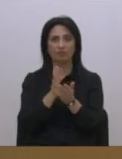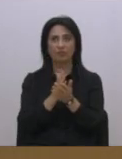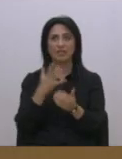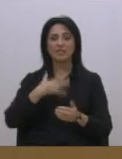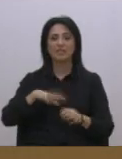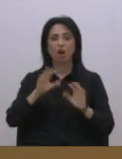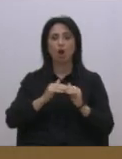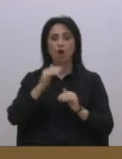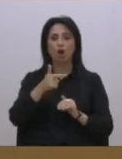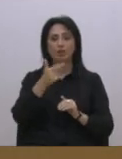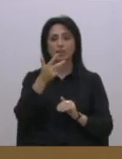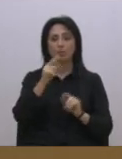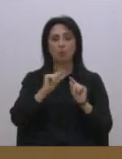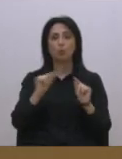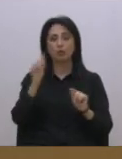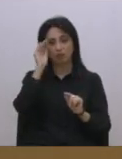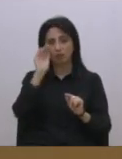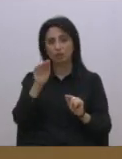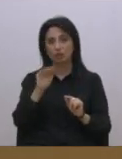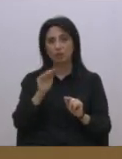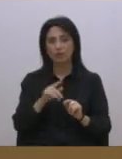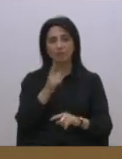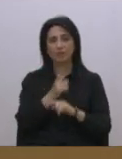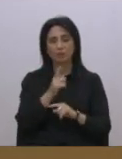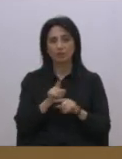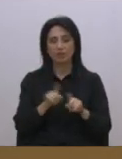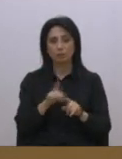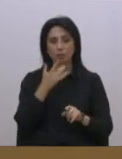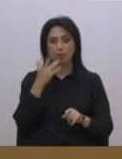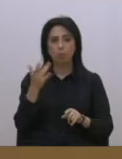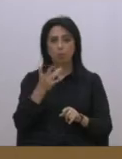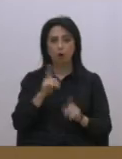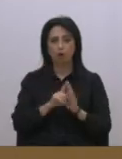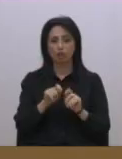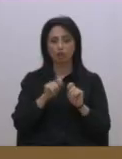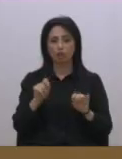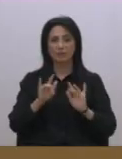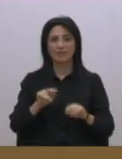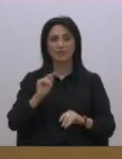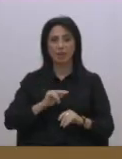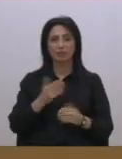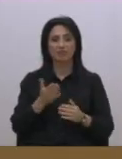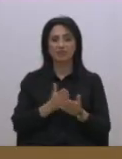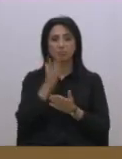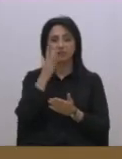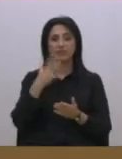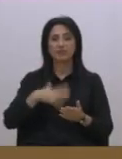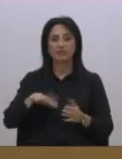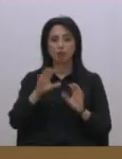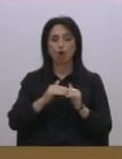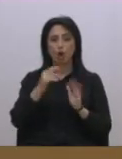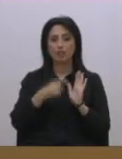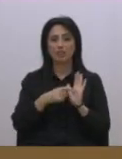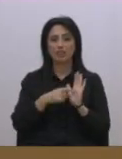საქართველოს კონსტიტუციის 23 მუხლს. დაუშვებელია ისეთი პოლიტიკური პარტიების შექმნა და საქმიანობა, რომლის მიზანია საქართველოს